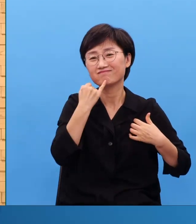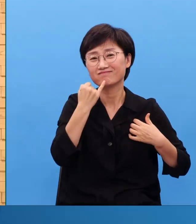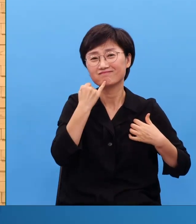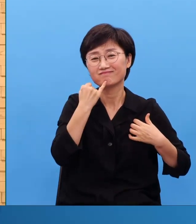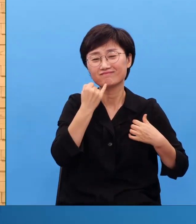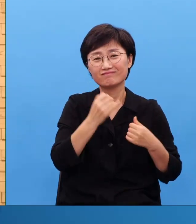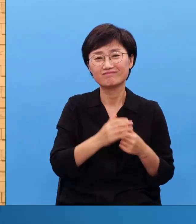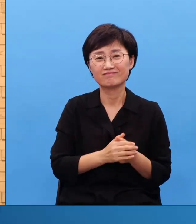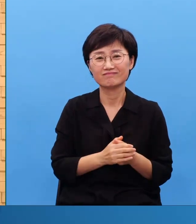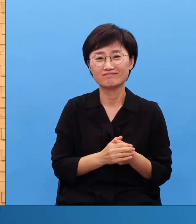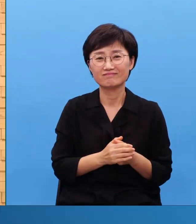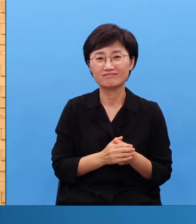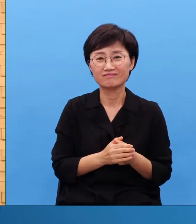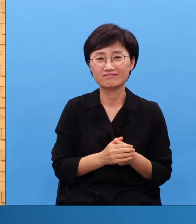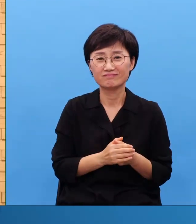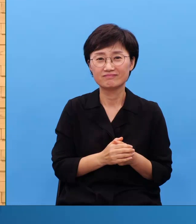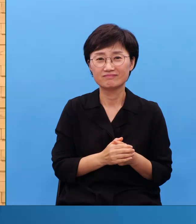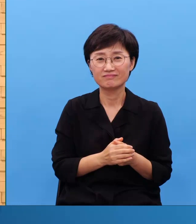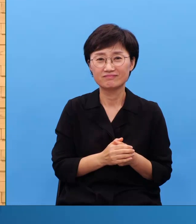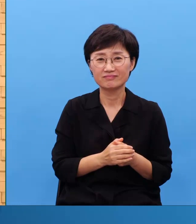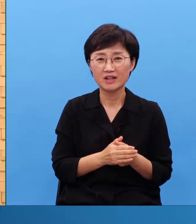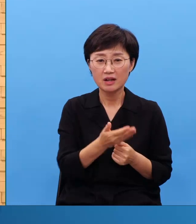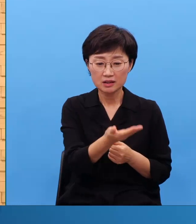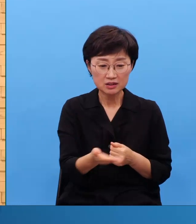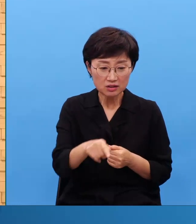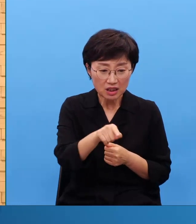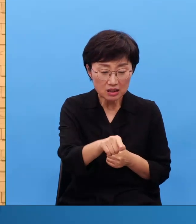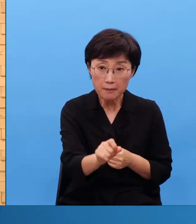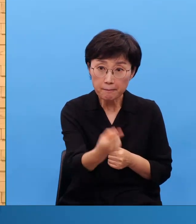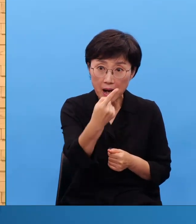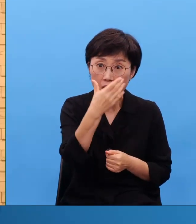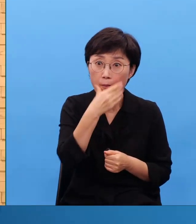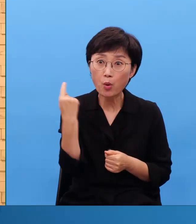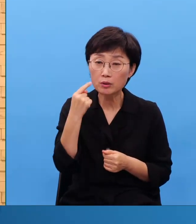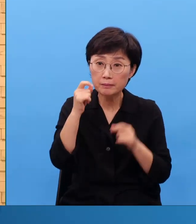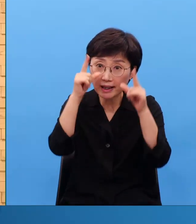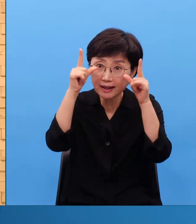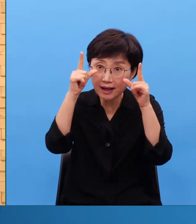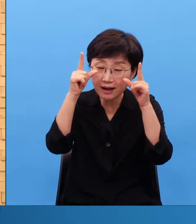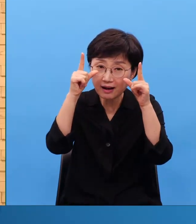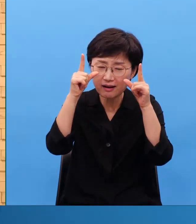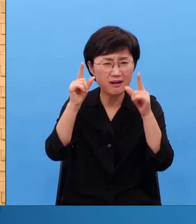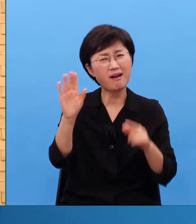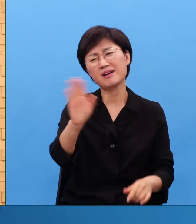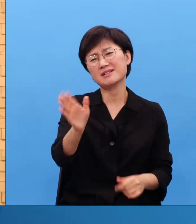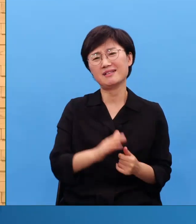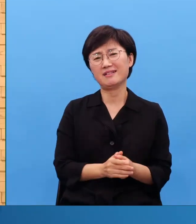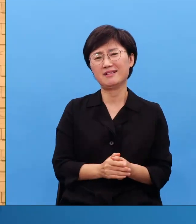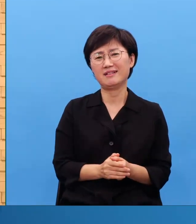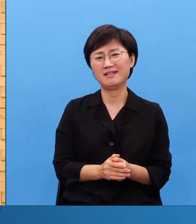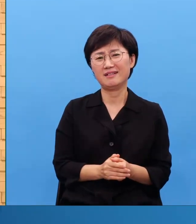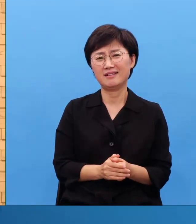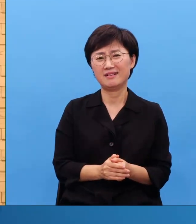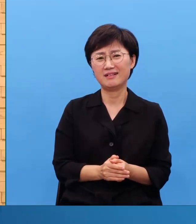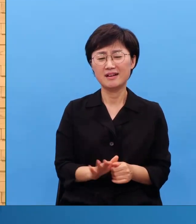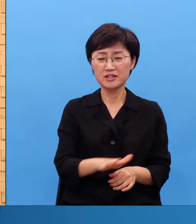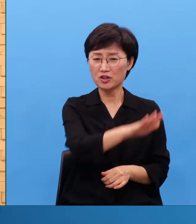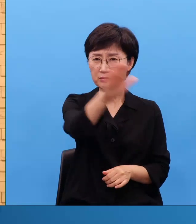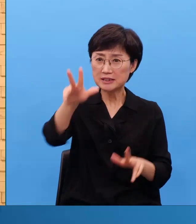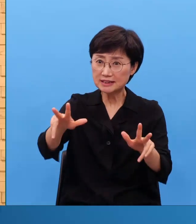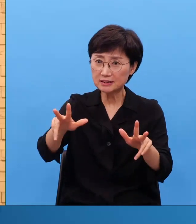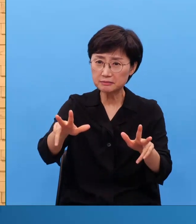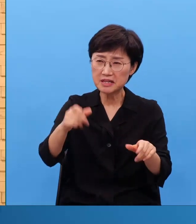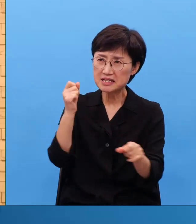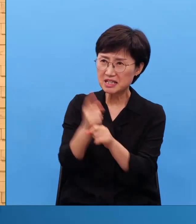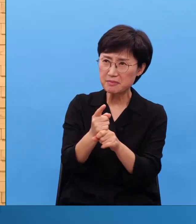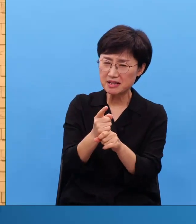you. 여러분 진짜 어마어마하게 복음 깨달았냐 하나도 없잖아요. 지금. But you realize the gospel so much, there's not a single fruit or vegetable in the 붙여놓지도 pulpit. 않았어요. And you don't even have a picture